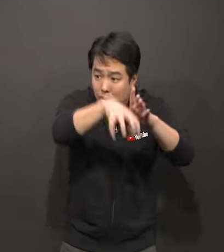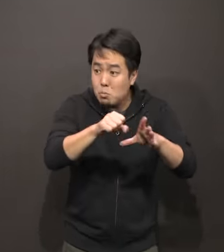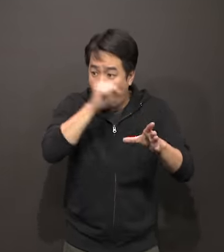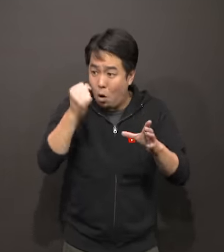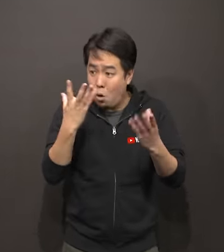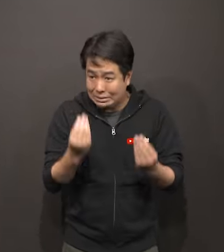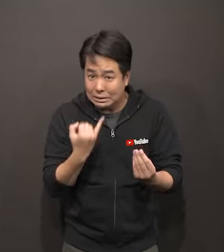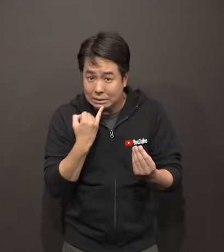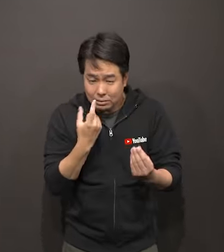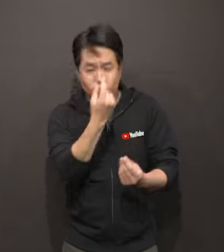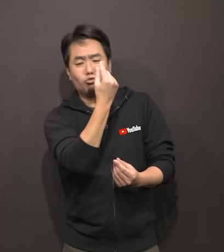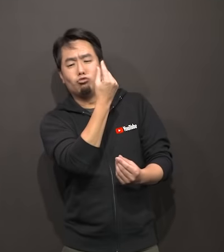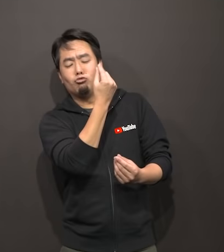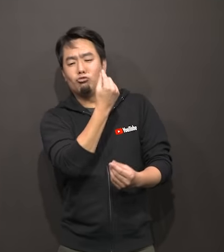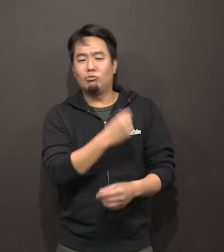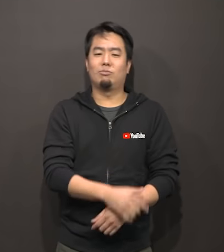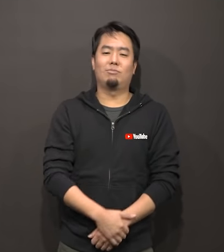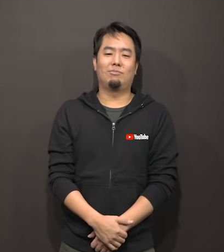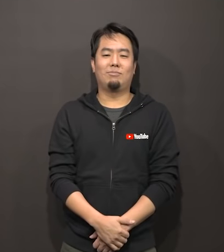最終的に入ればいい 入ればいい